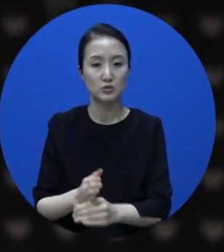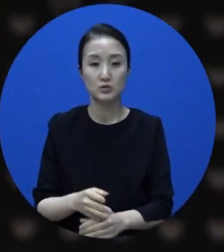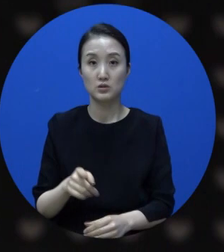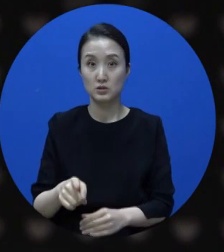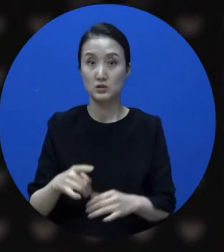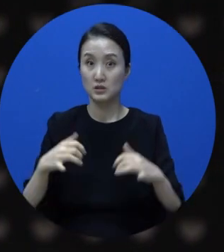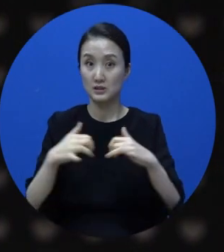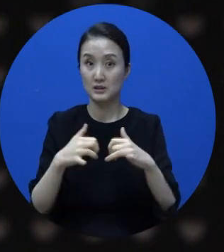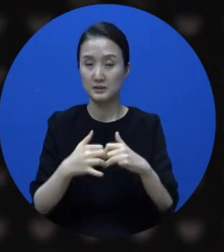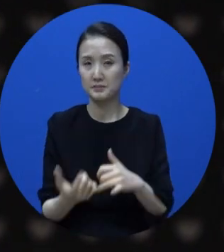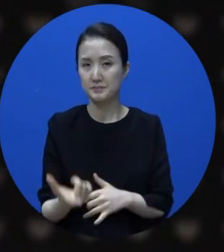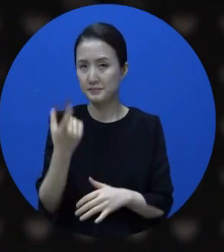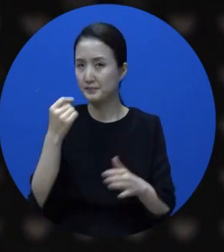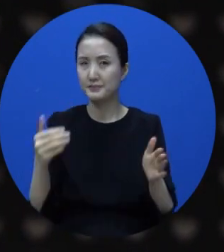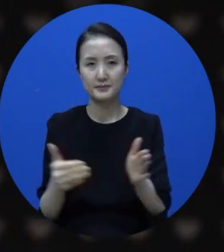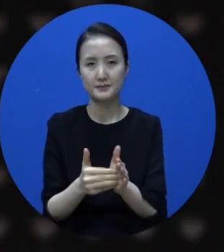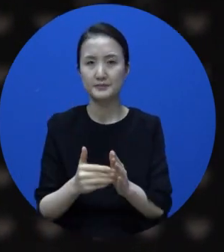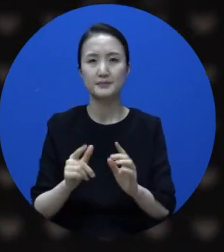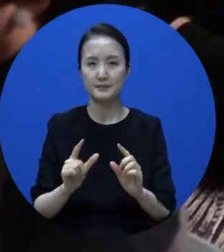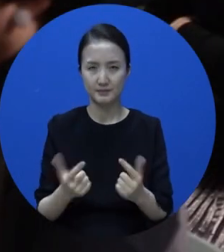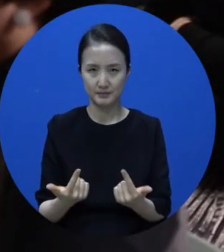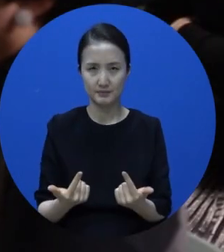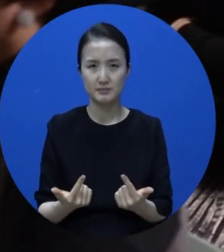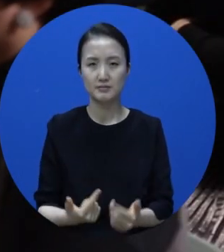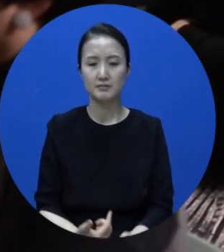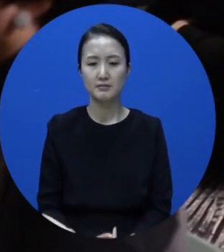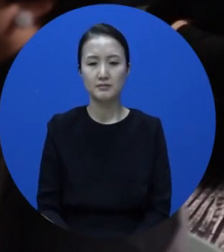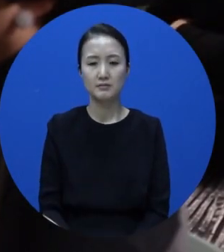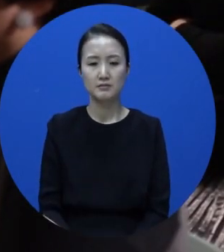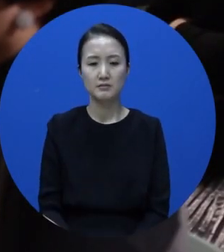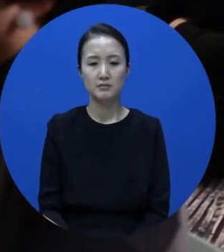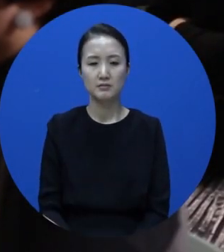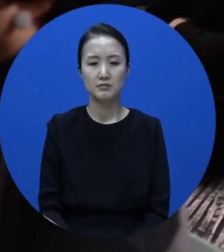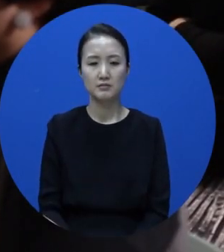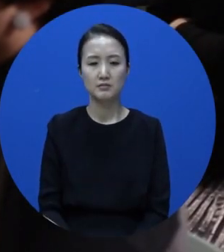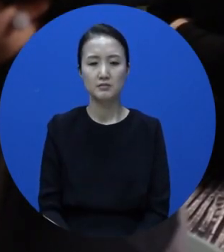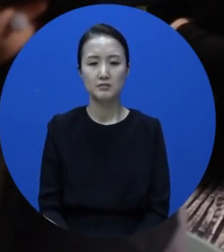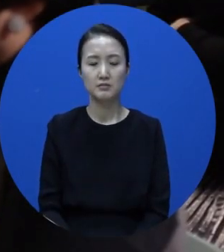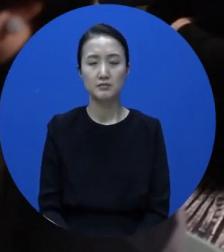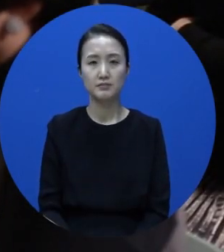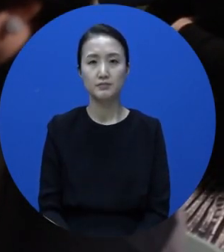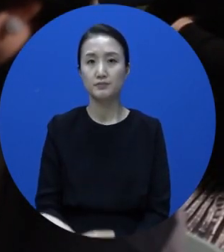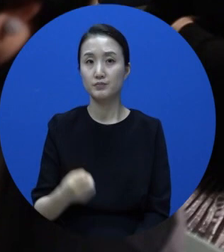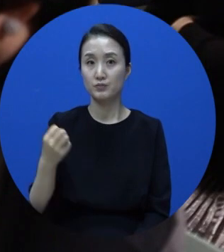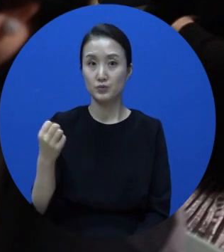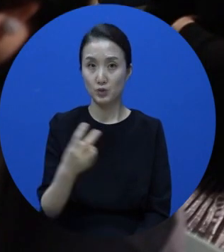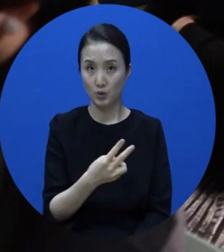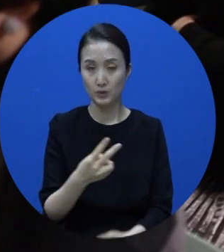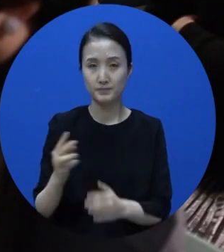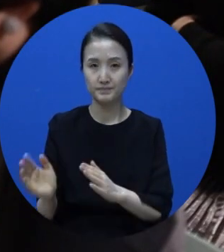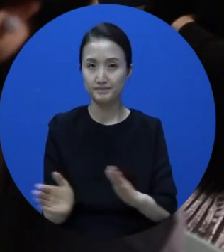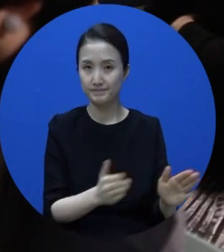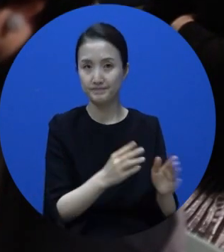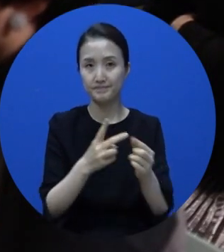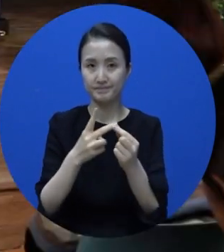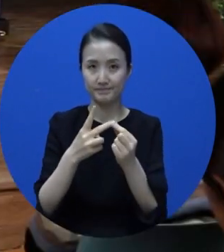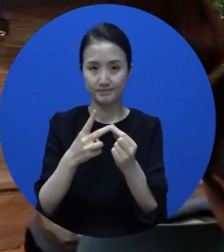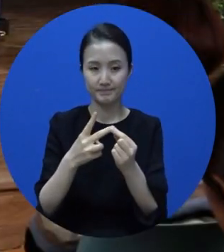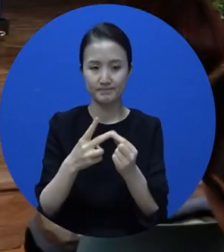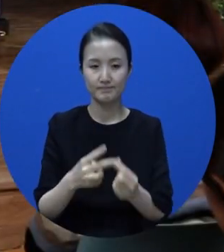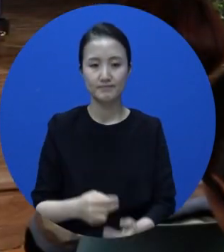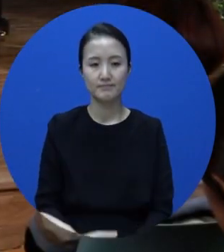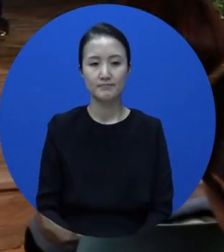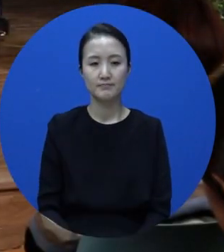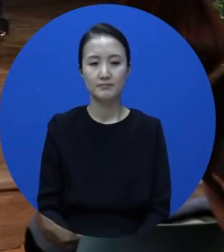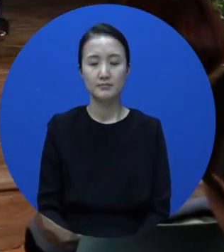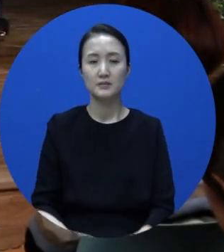어려울 것이다 라고 제가 전망 하는 이유입니다 두 번째 주제로 가겠습니다 두번째 3개